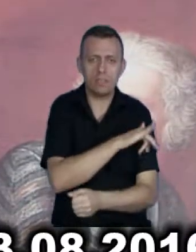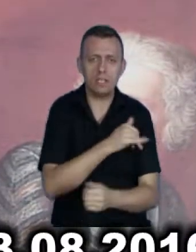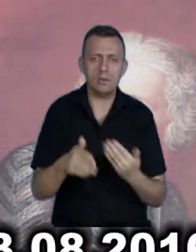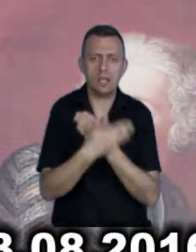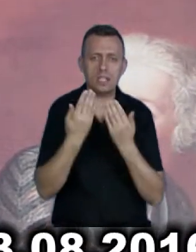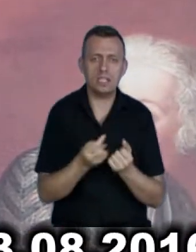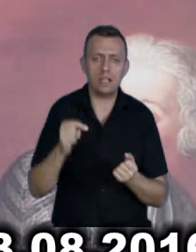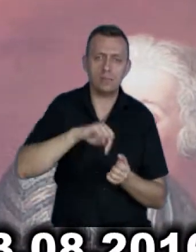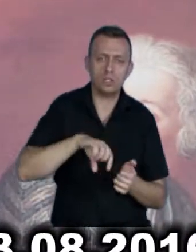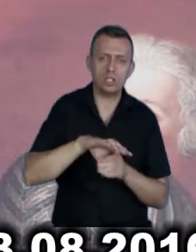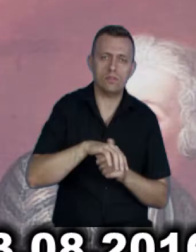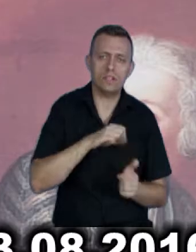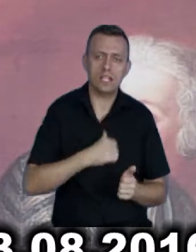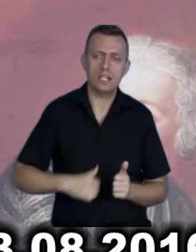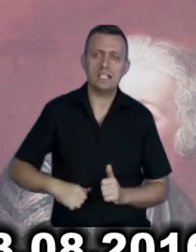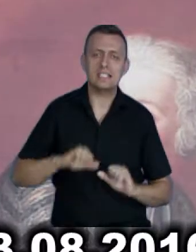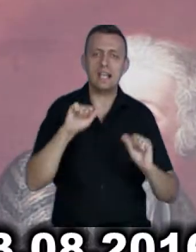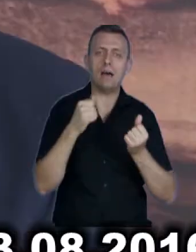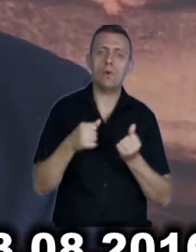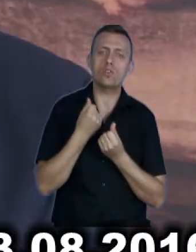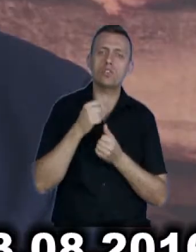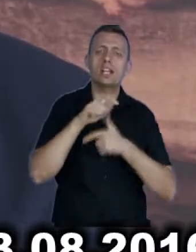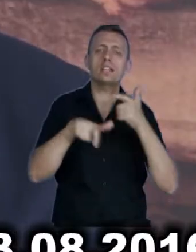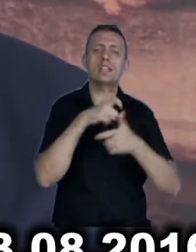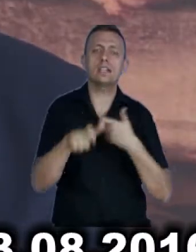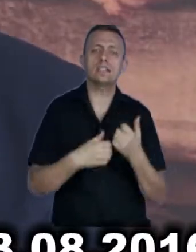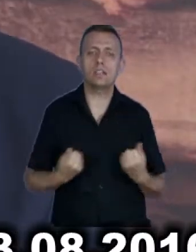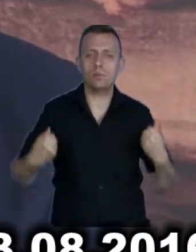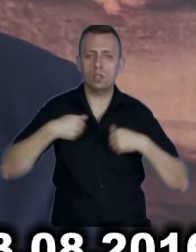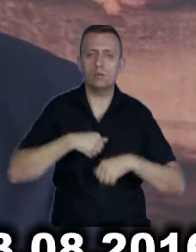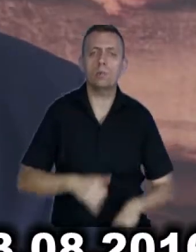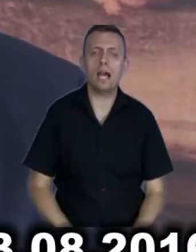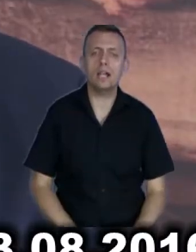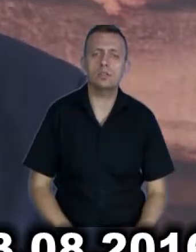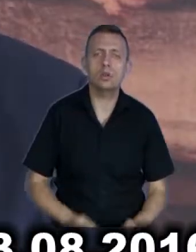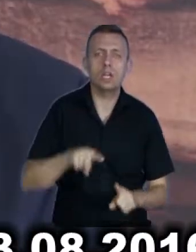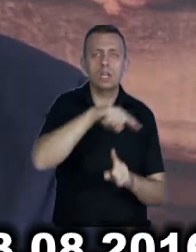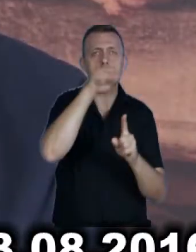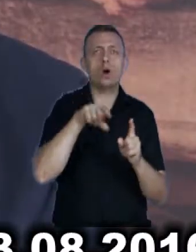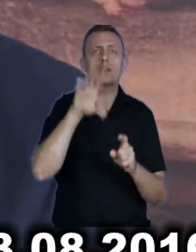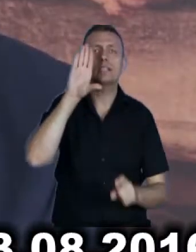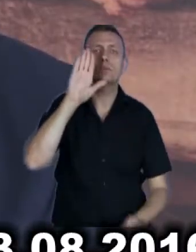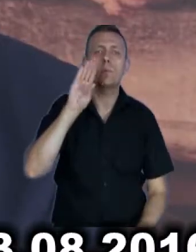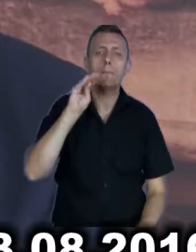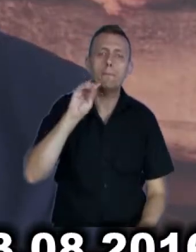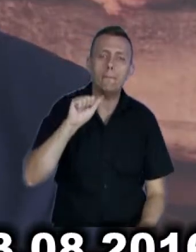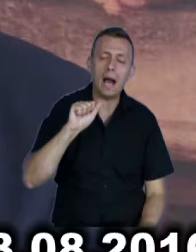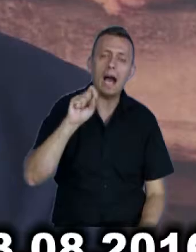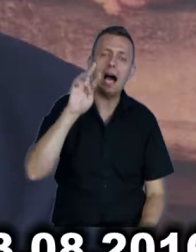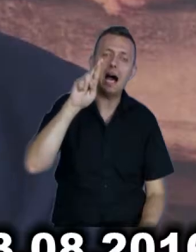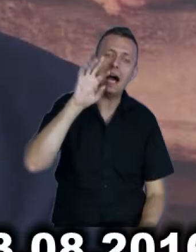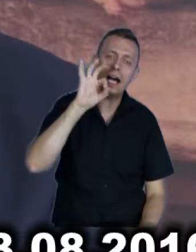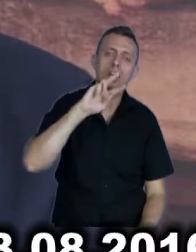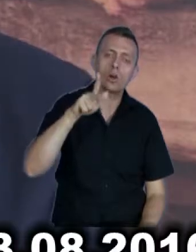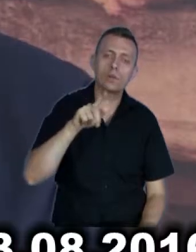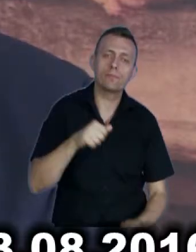animacje, będą scenki rodzajowe dworskie z okresu, można będzie spróbować swoich sił w warsztatach